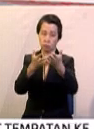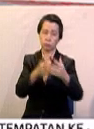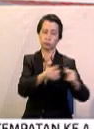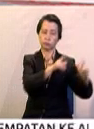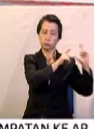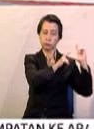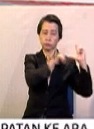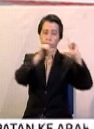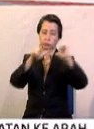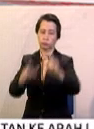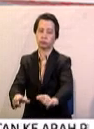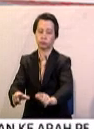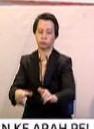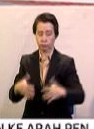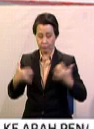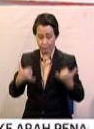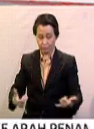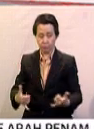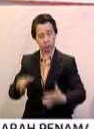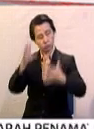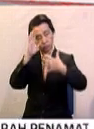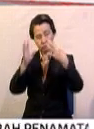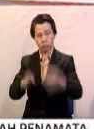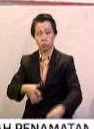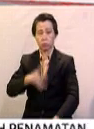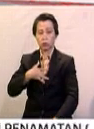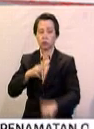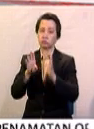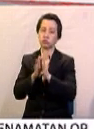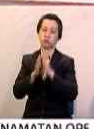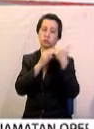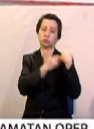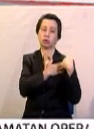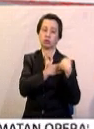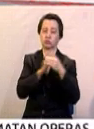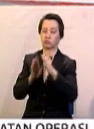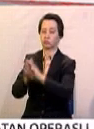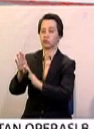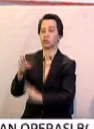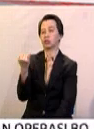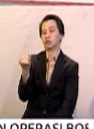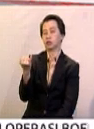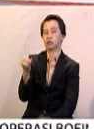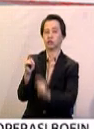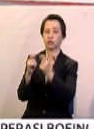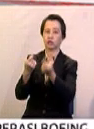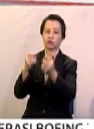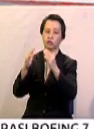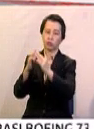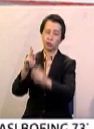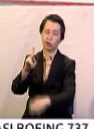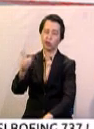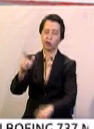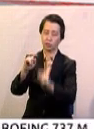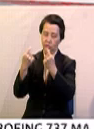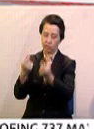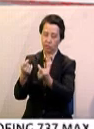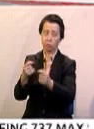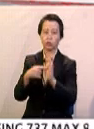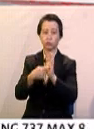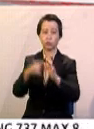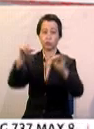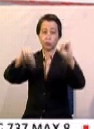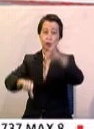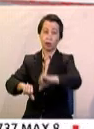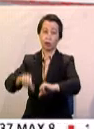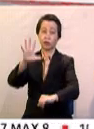peletakan jawatan serta-merta. Keputusan dibuat atas rasa kebertanggungjawapan prestasi hamba skuad City Boys dalam saingan Liga Super yang mencatat